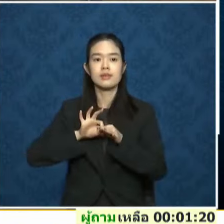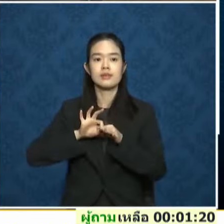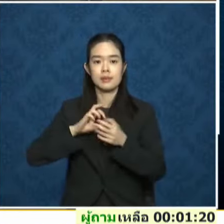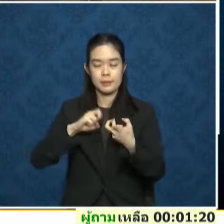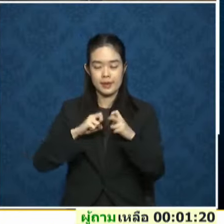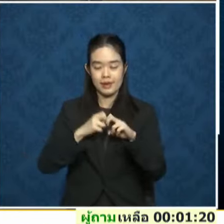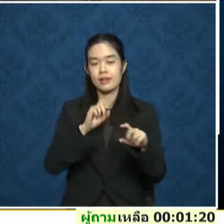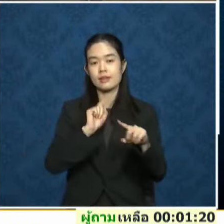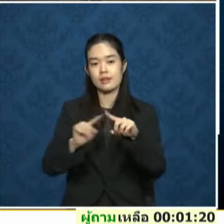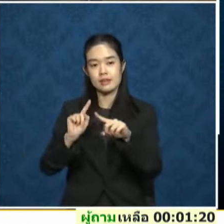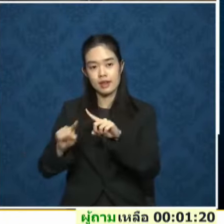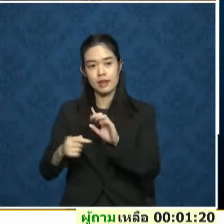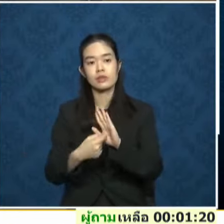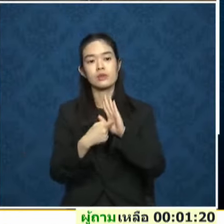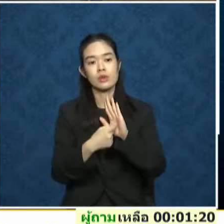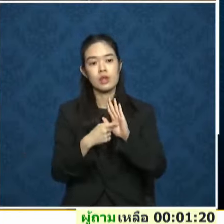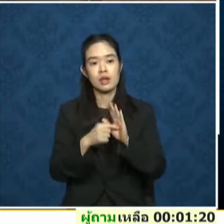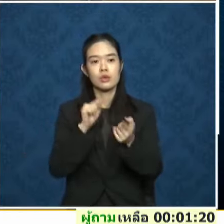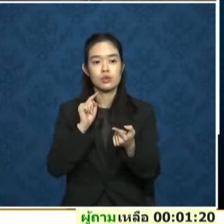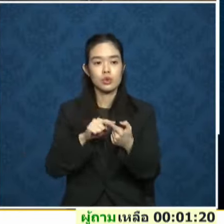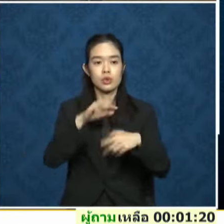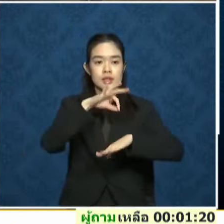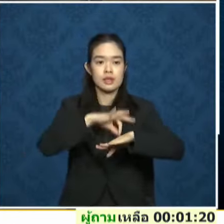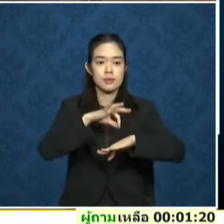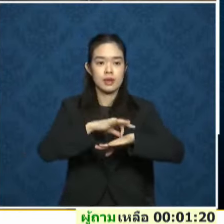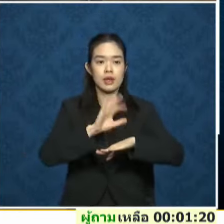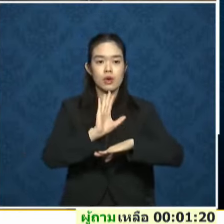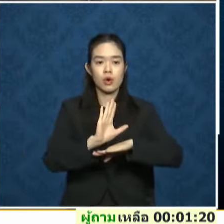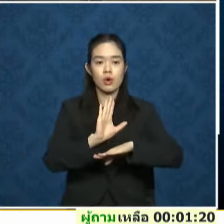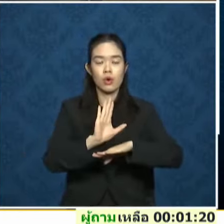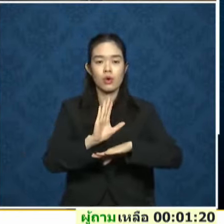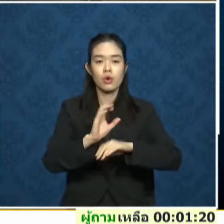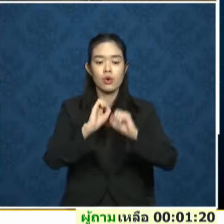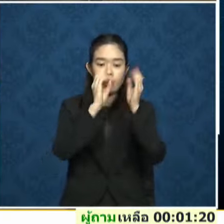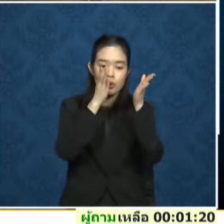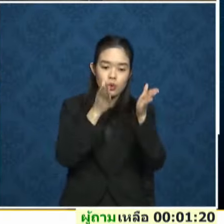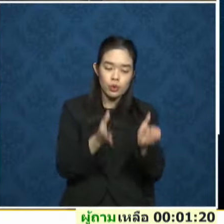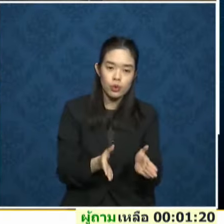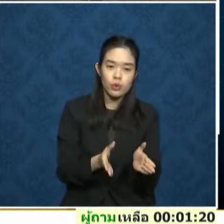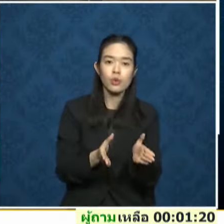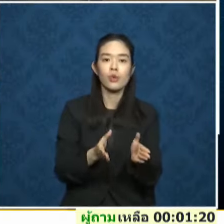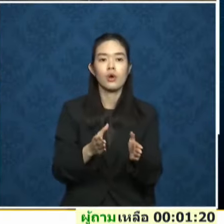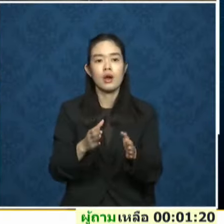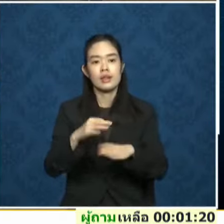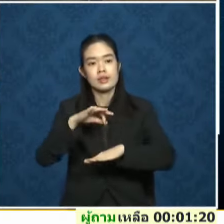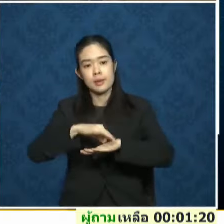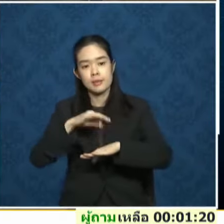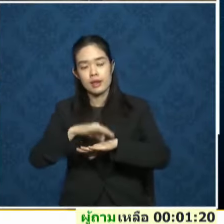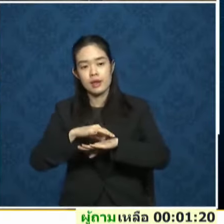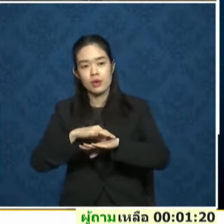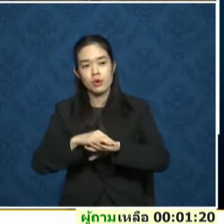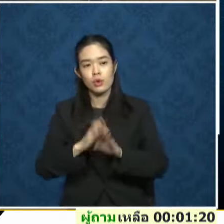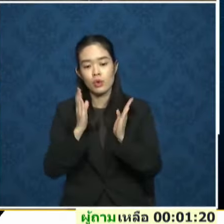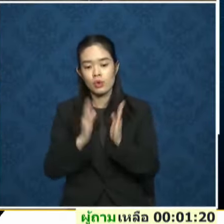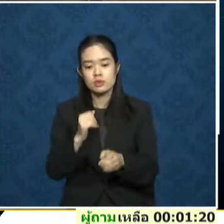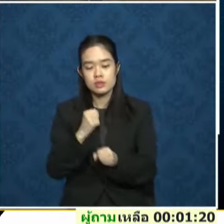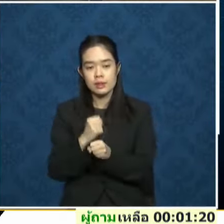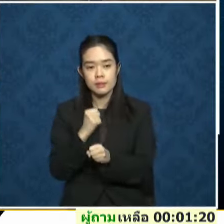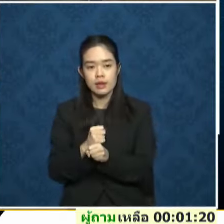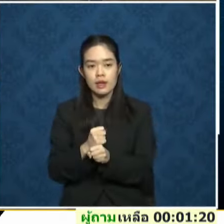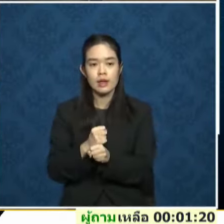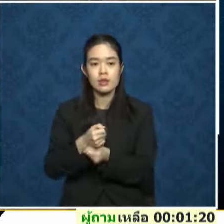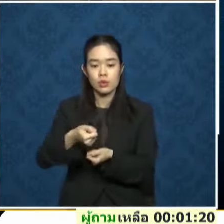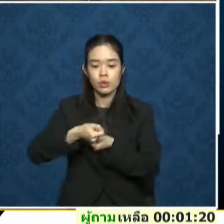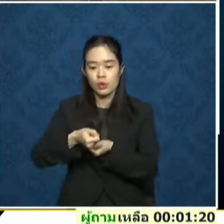ครับไม่ว่าจะเรื่องของนักการพันลงการอยู่เวรของคุณครูสิ่งเหล่านี้ผมเองได้ฟังแล้วก็จะขอรับน้อมรับนะครับแล้